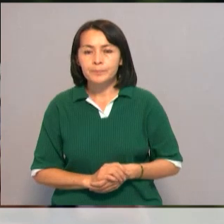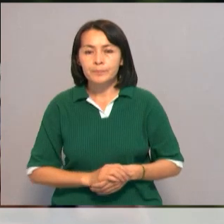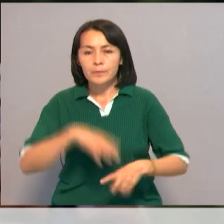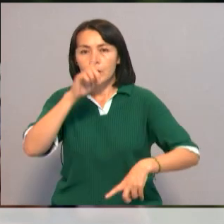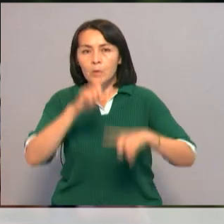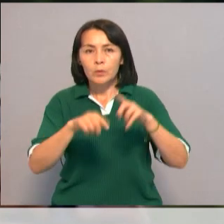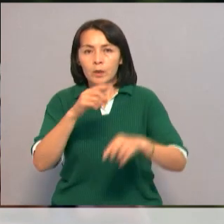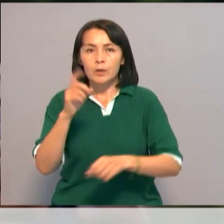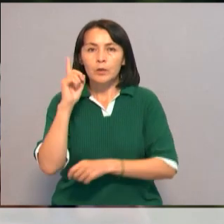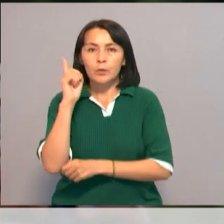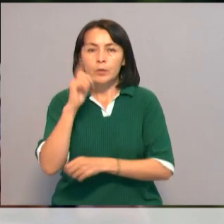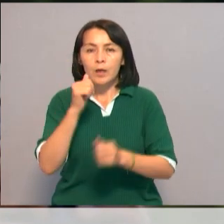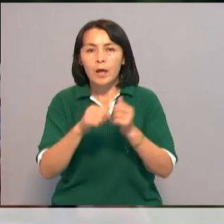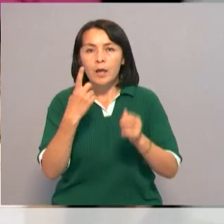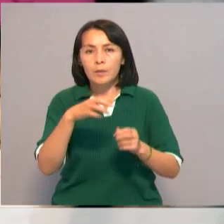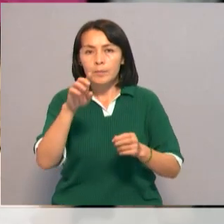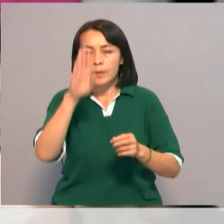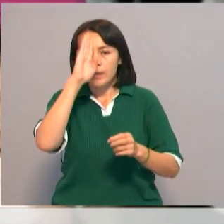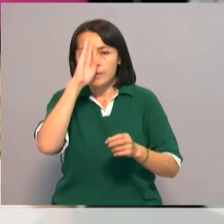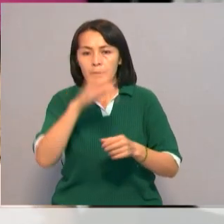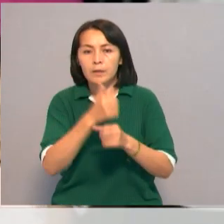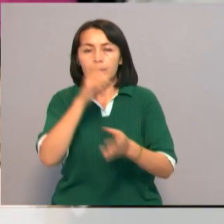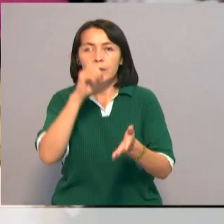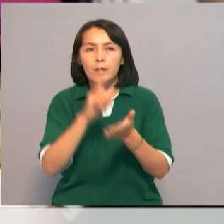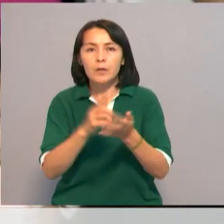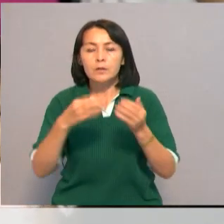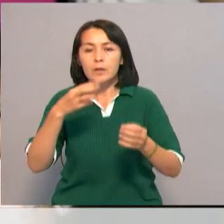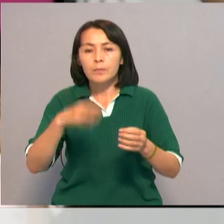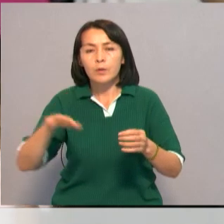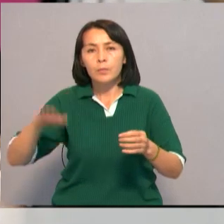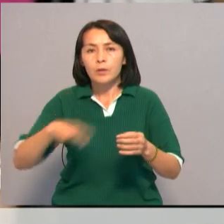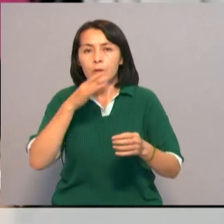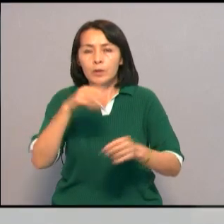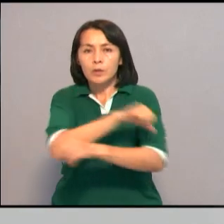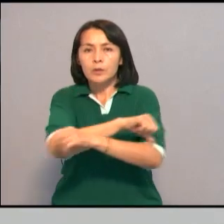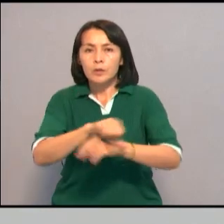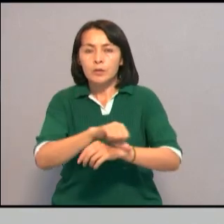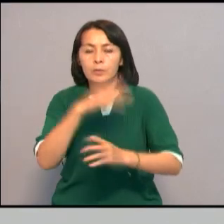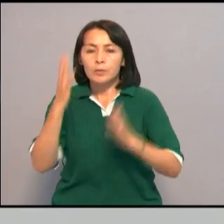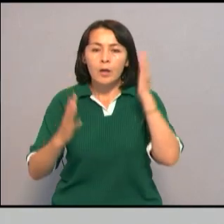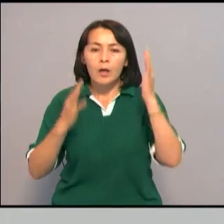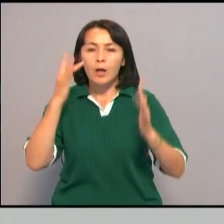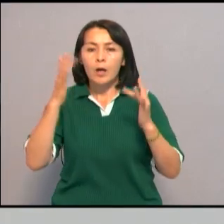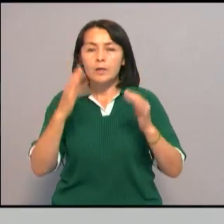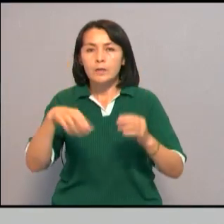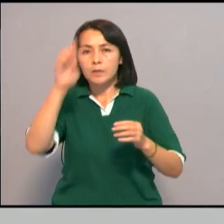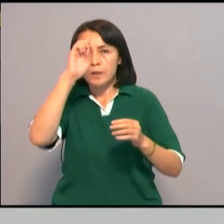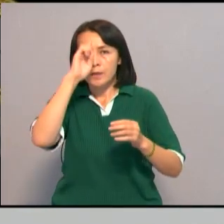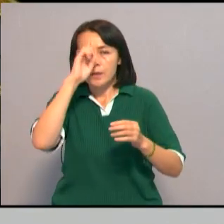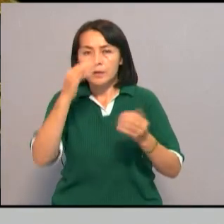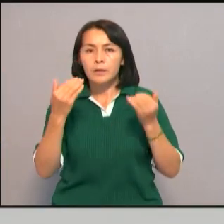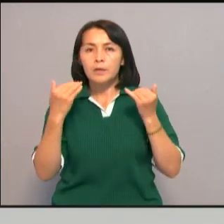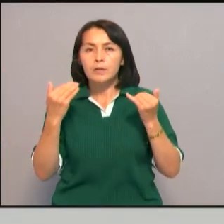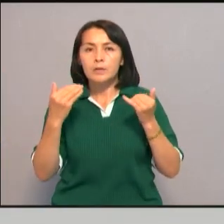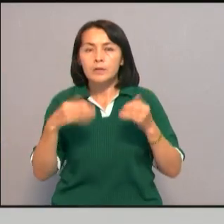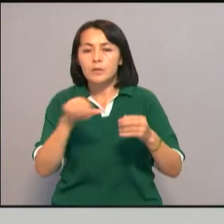Отанды қорғау әрбір азаматтың негізгі міндеті. Осылай деген Мейрамбек бала кезінен шекарашы болу дармандапты. Елдің шетінде,